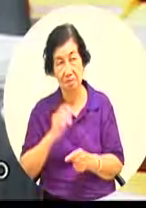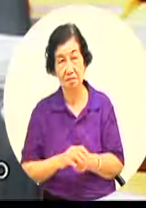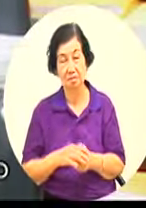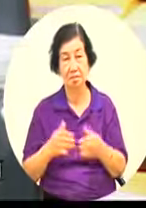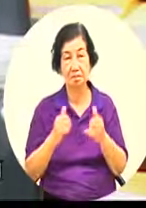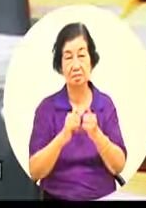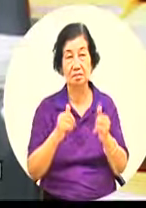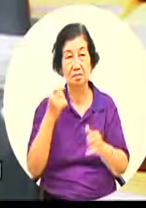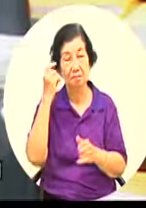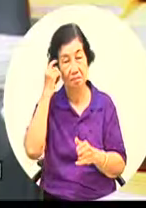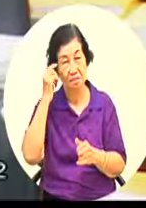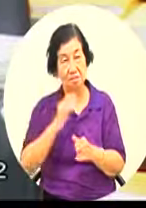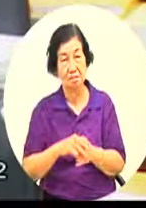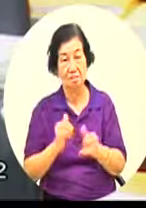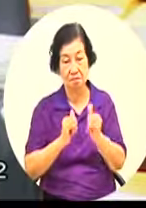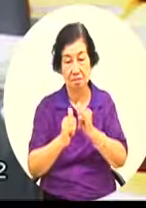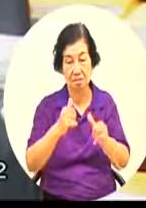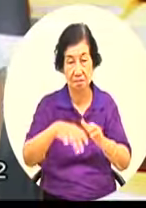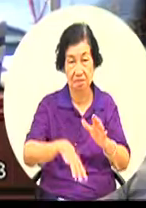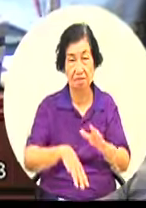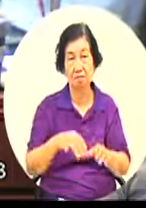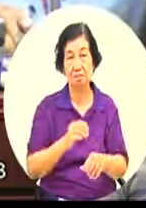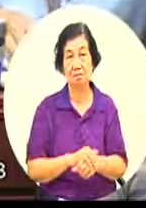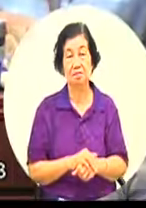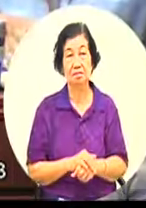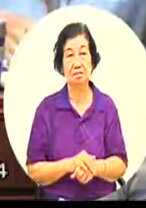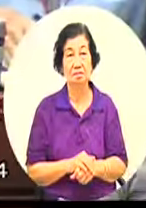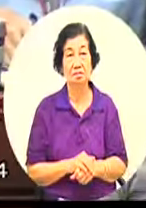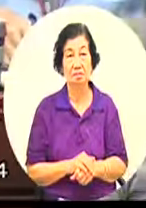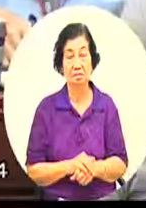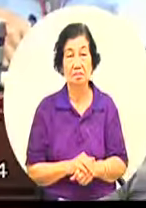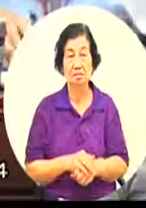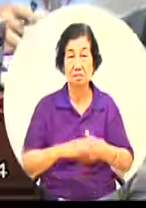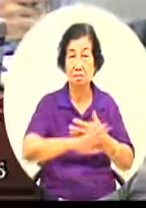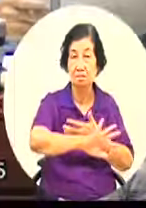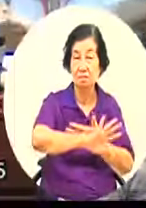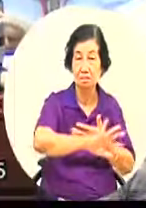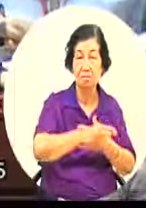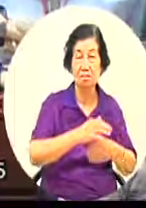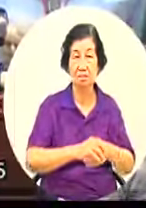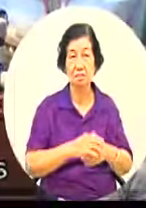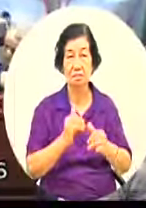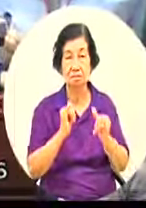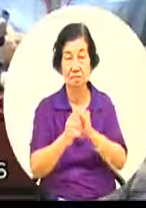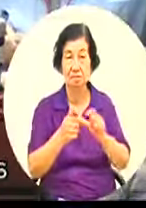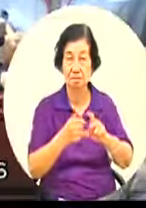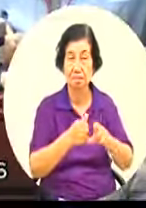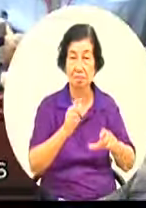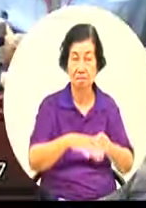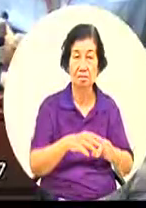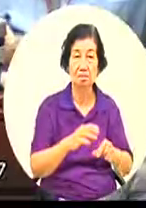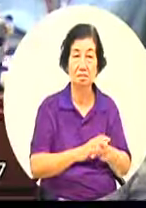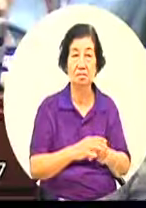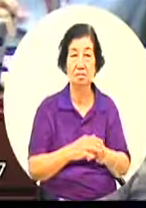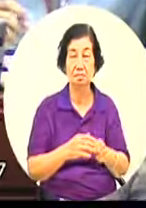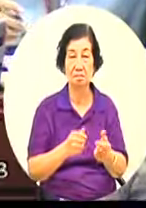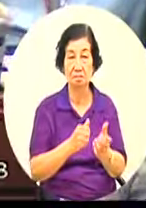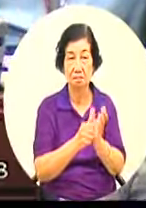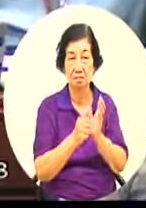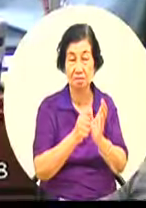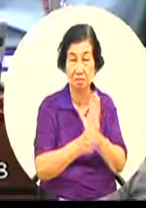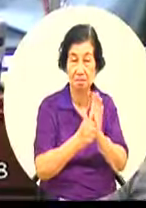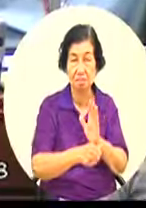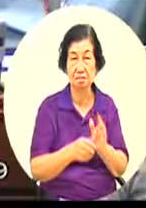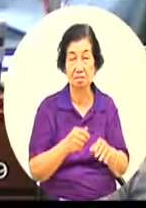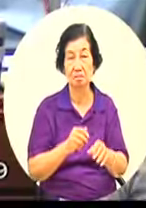事，对啊。 其实前阵还有很多其他的优秀的社区都有来参加我们的社造。 我知道啊，那我们当然都有看，